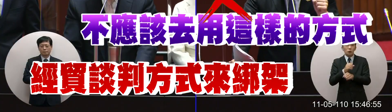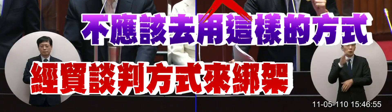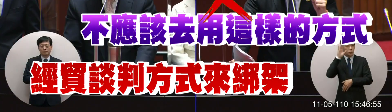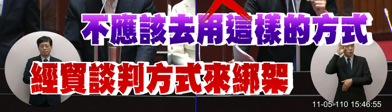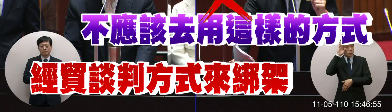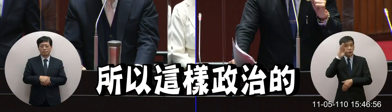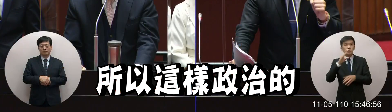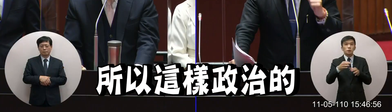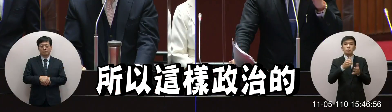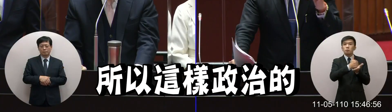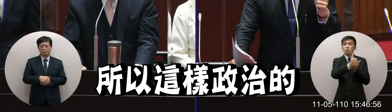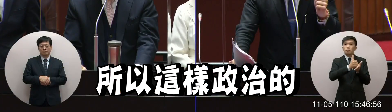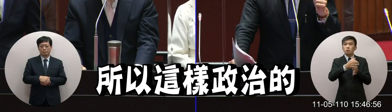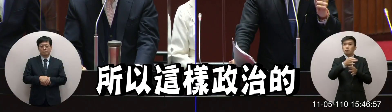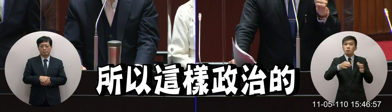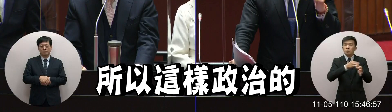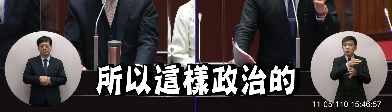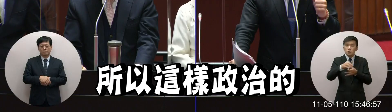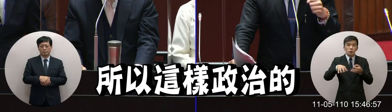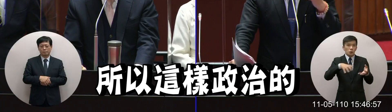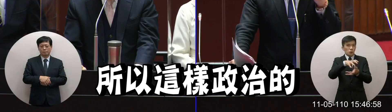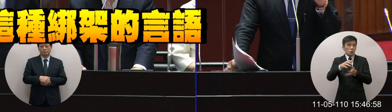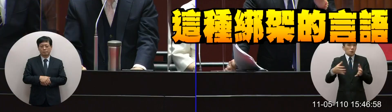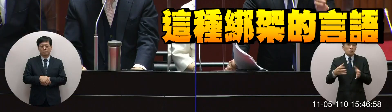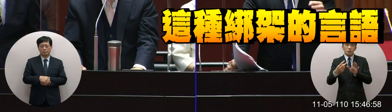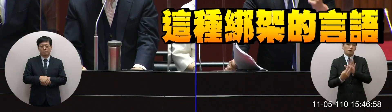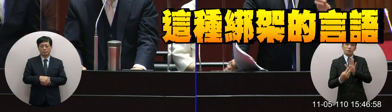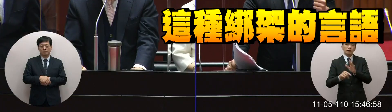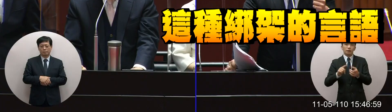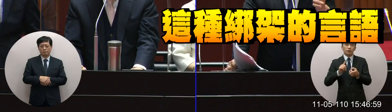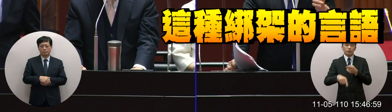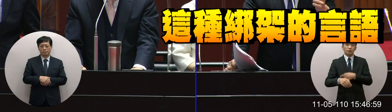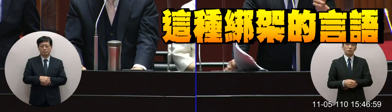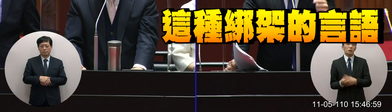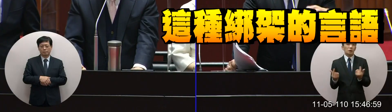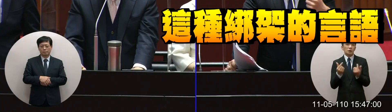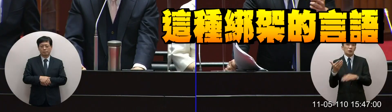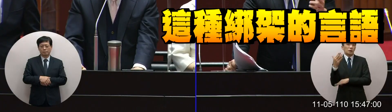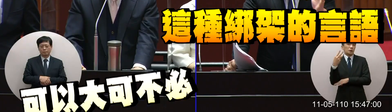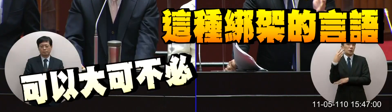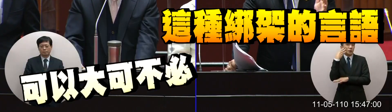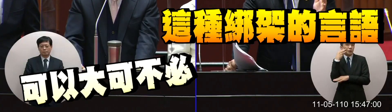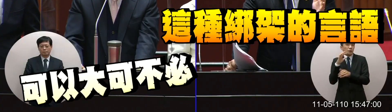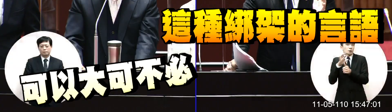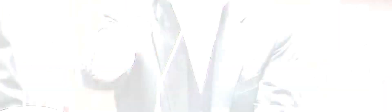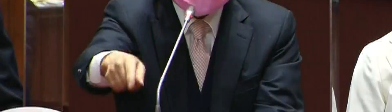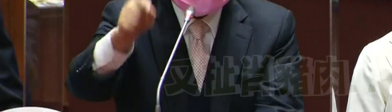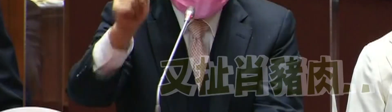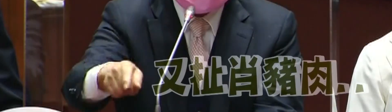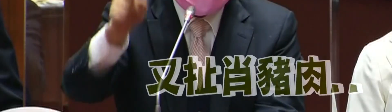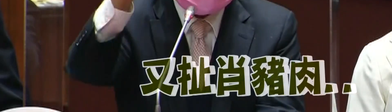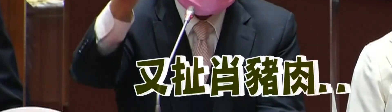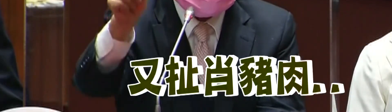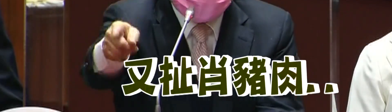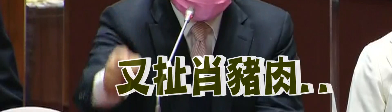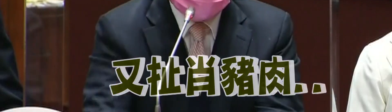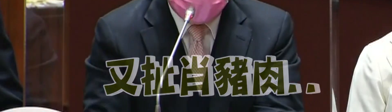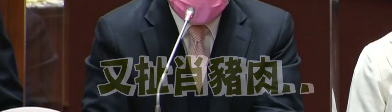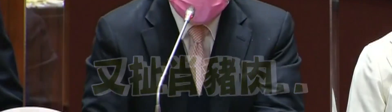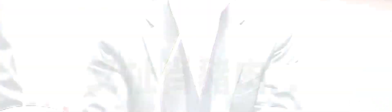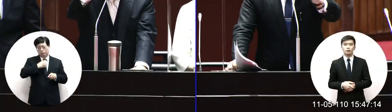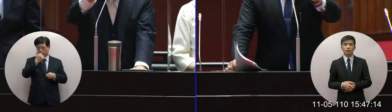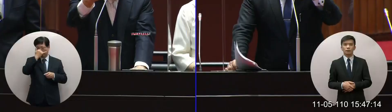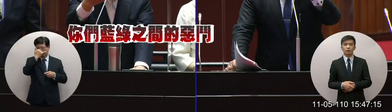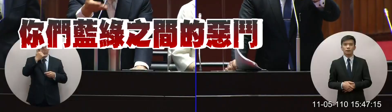判的方式来绑架哈，所以这样子政治的这种绑架的这种言语哈，我认为是大可不必。我们 要讲说是消敌